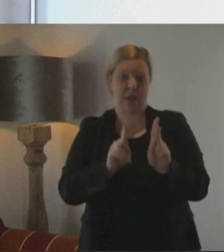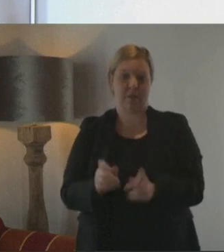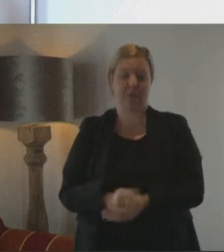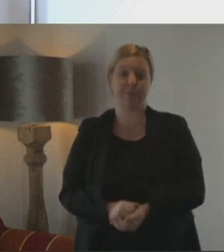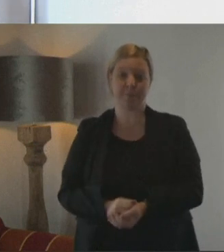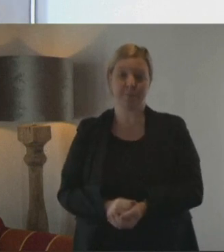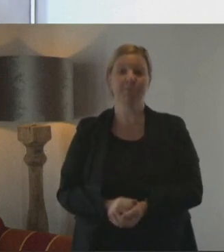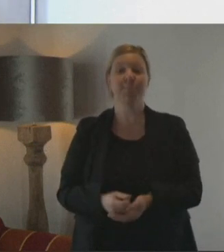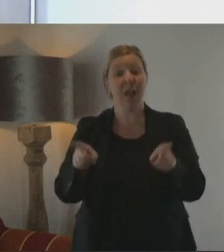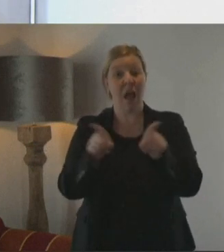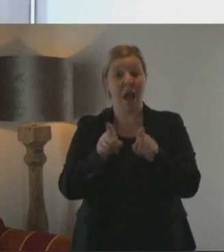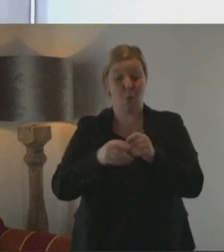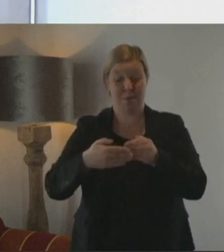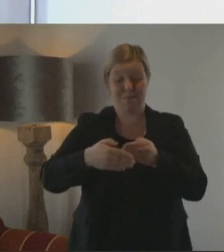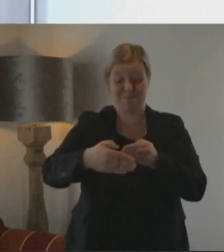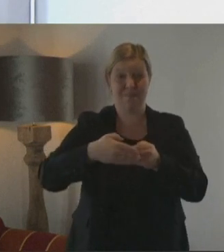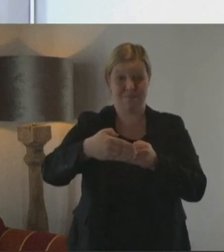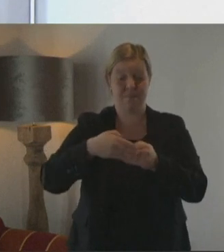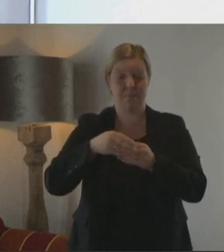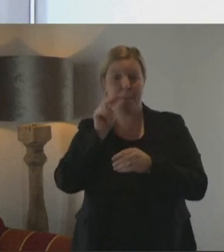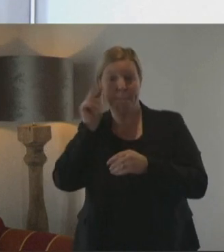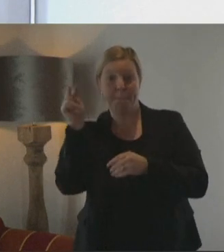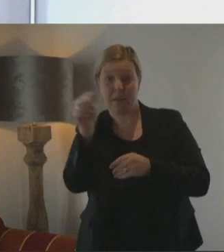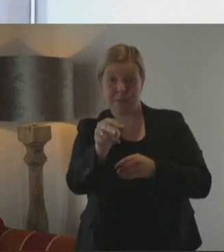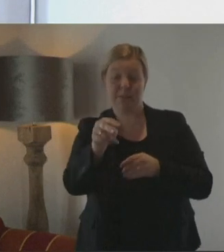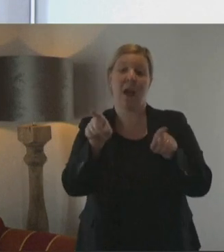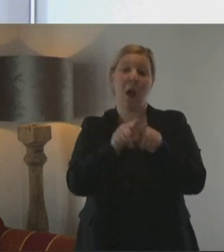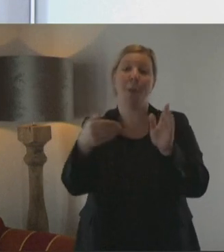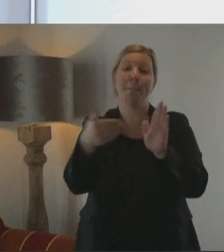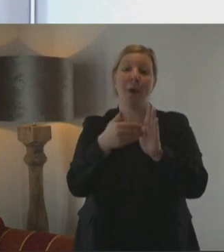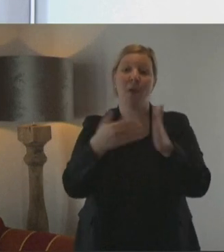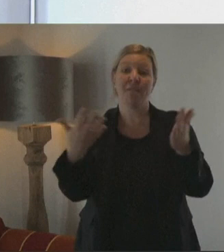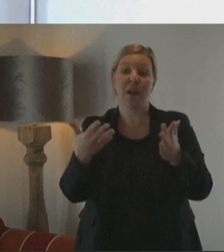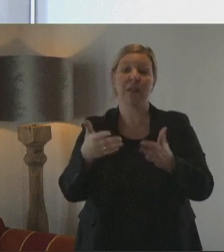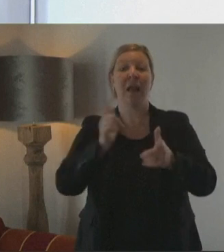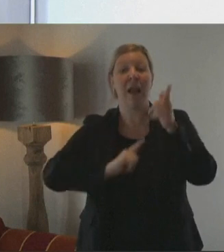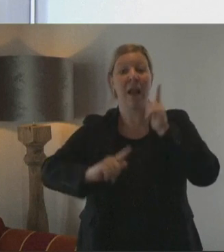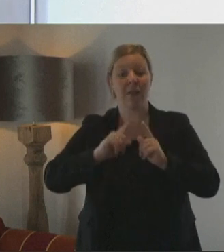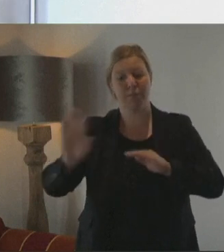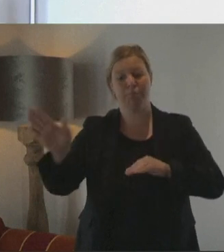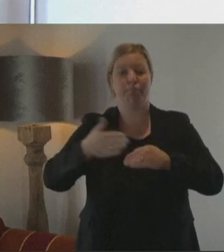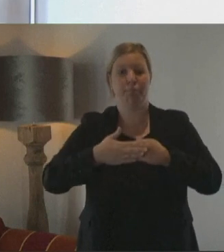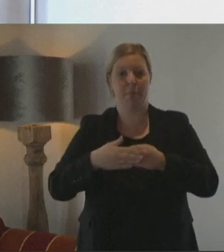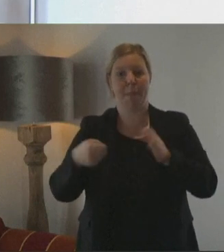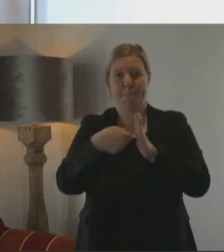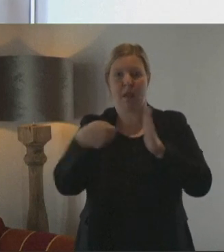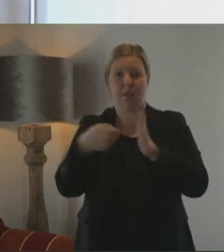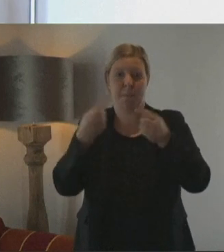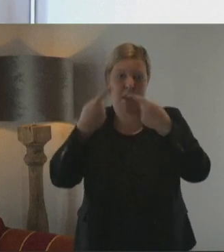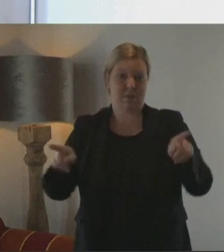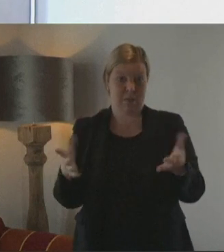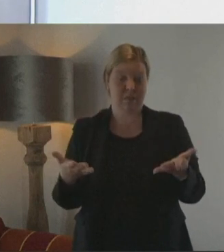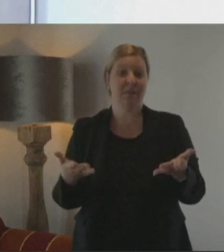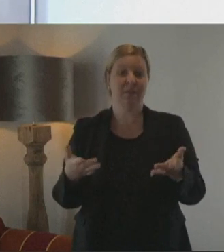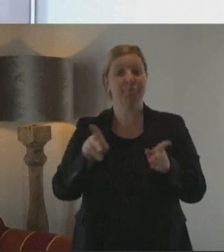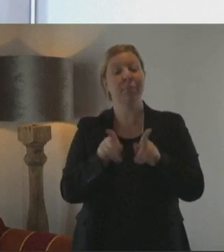Neben dieser mittelfristigen Perspektive bedarf es aber leider auch kurzfristiger Maßnahmen. Die Bundesregierung und